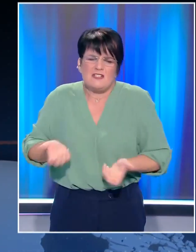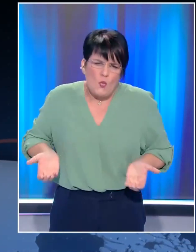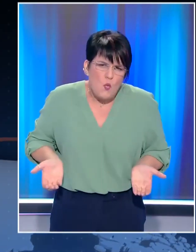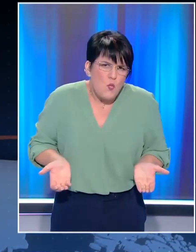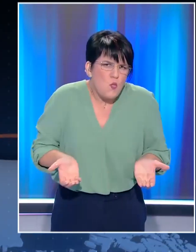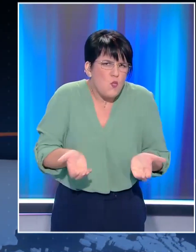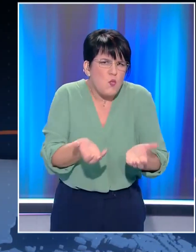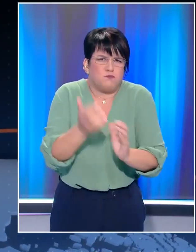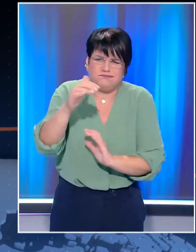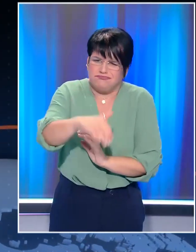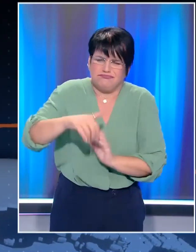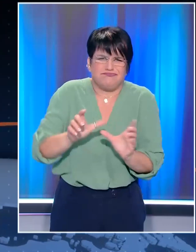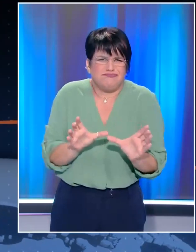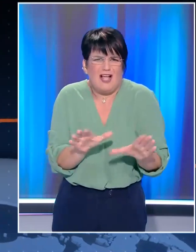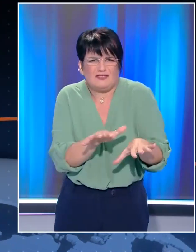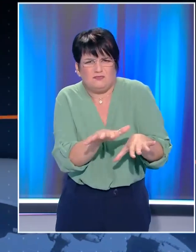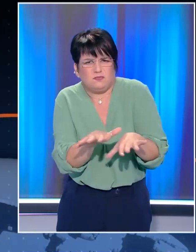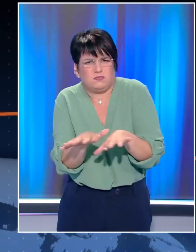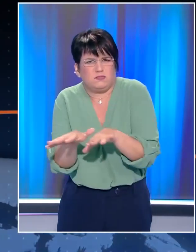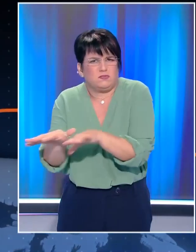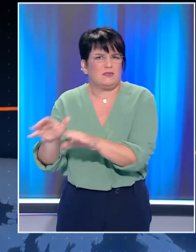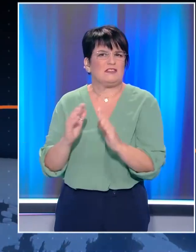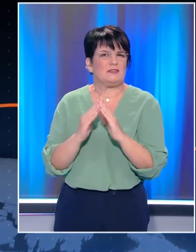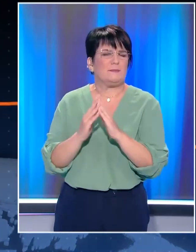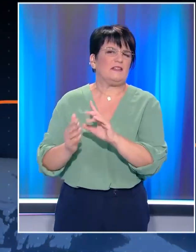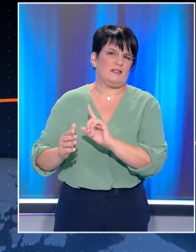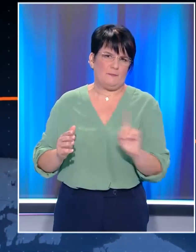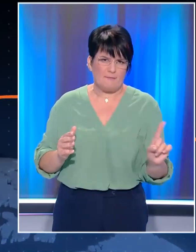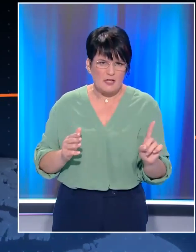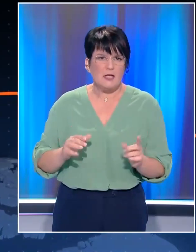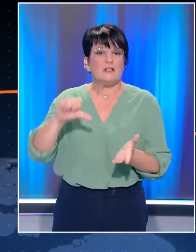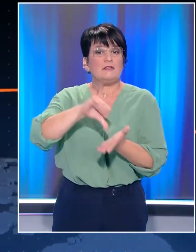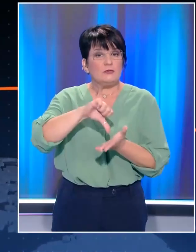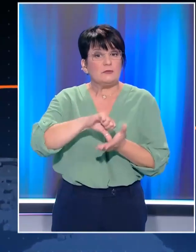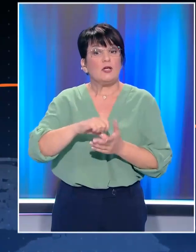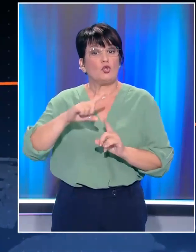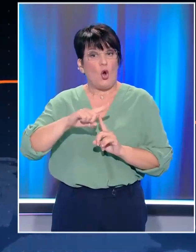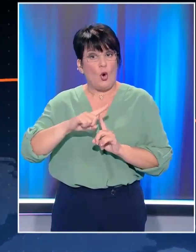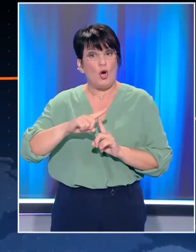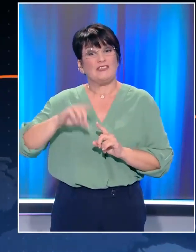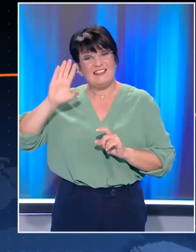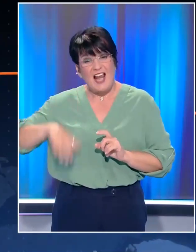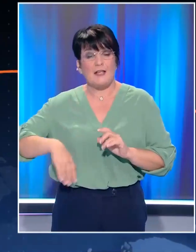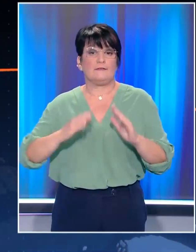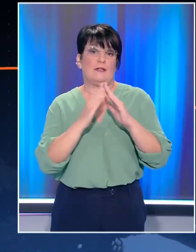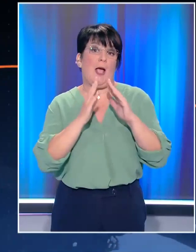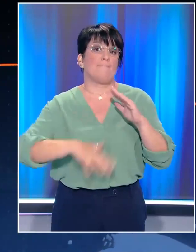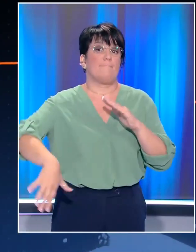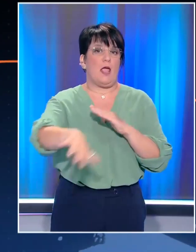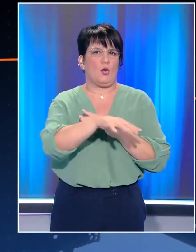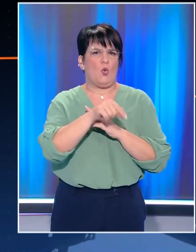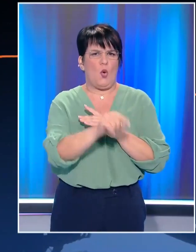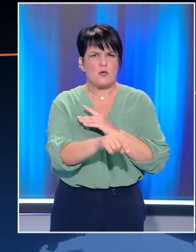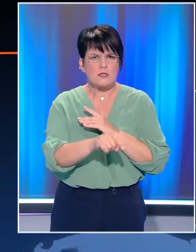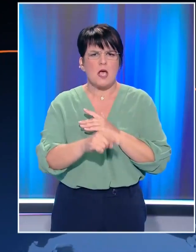να εκτρέψουν την λάβα μακριά από κατοικημένες περιοχές. Η Κομόπολη των Ντόκε είναι η τελευταία κατοικημένη περιοχή που βρίσκει